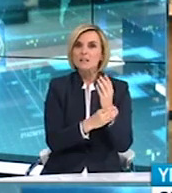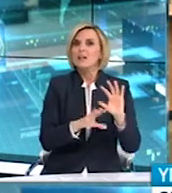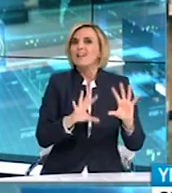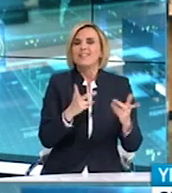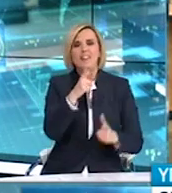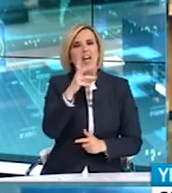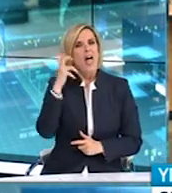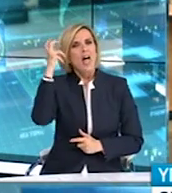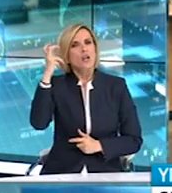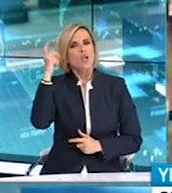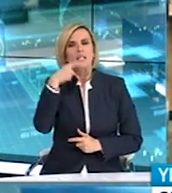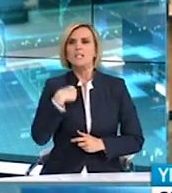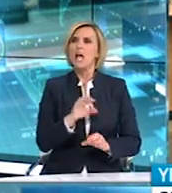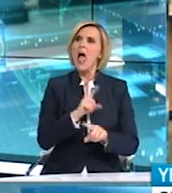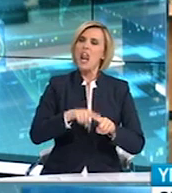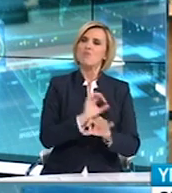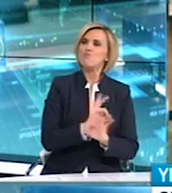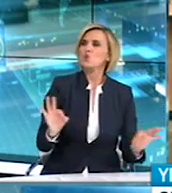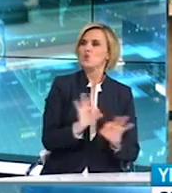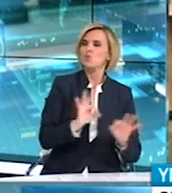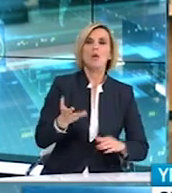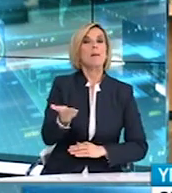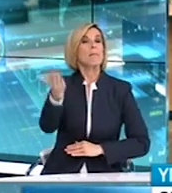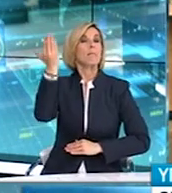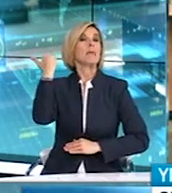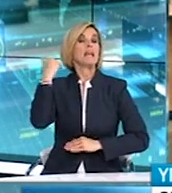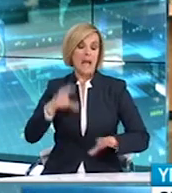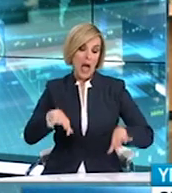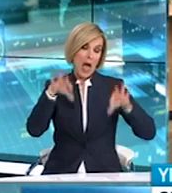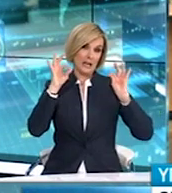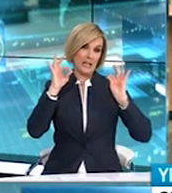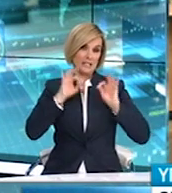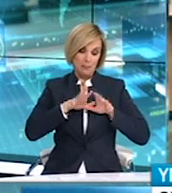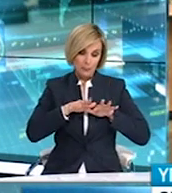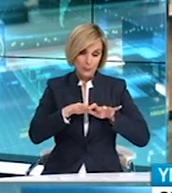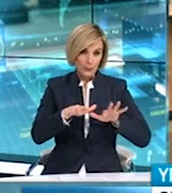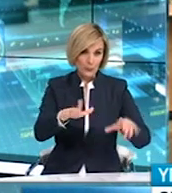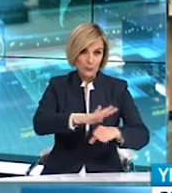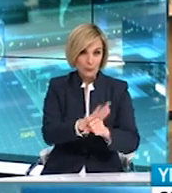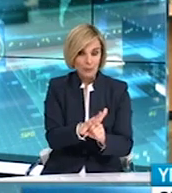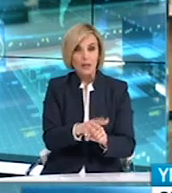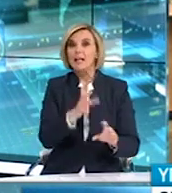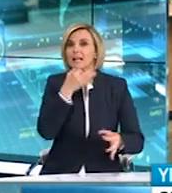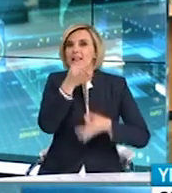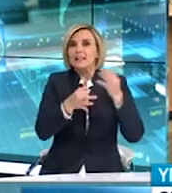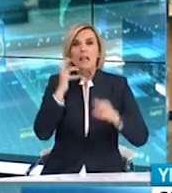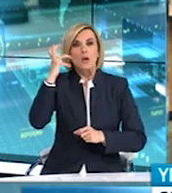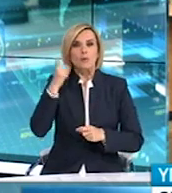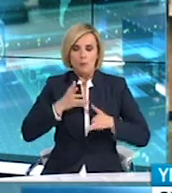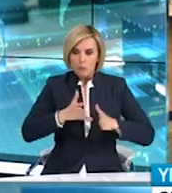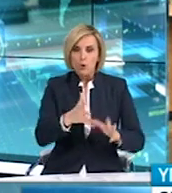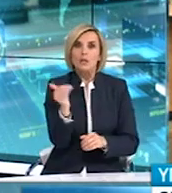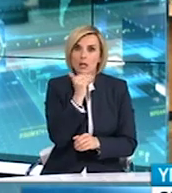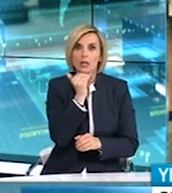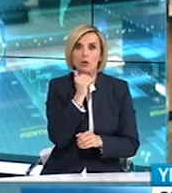κυβέρνηση όταν δήλωνε έτοιμη χωρίς να έχει τους απαραίτητους γιατρούς και νοσοκόμους, χωρίς μάσκες και με ανύπαρκτη πρωτοβάθμια φροντίδα υγείας? Γιατί δεν προχωράει